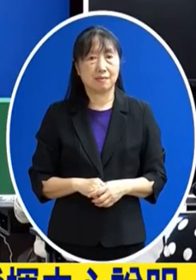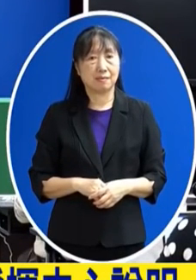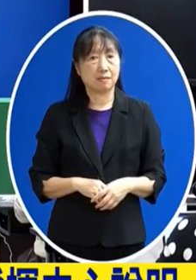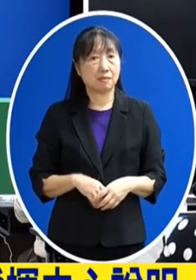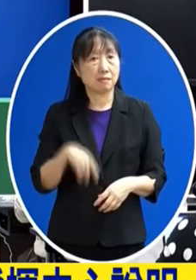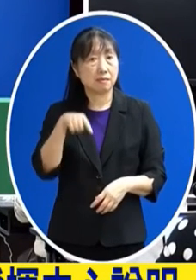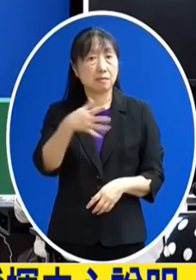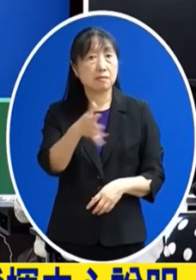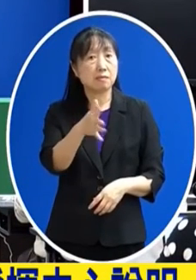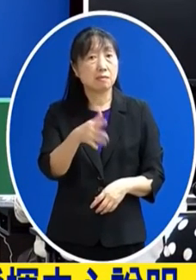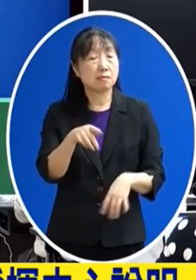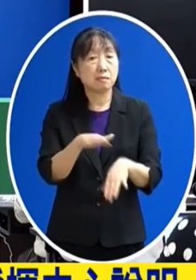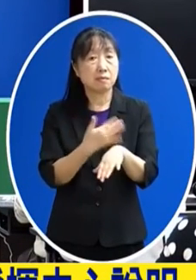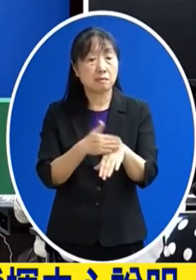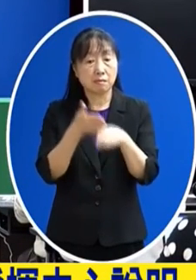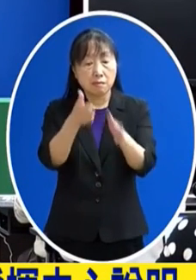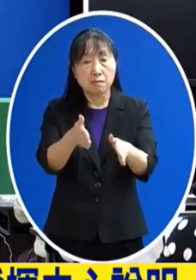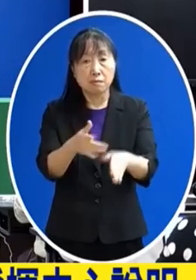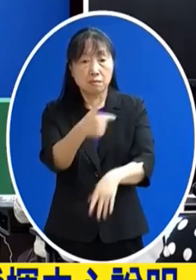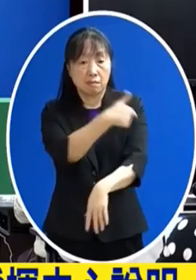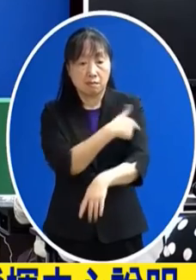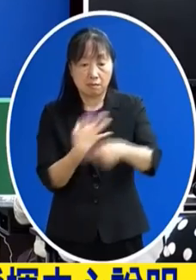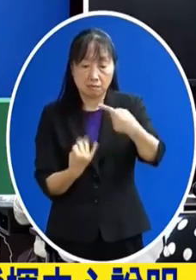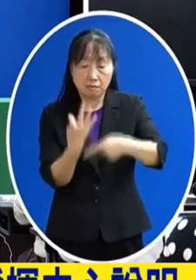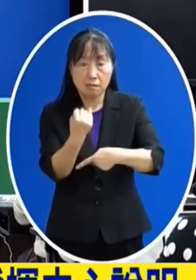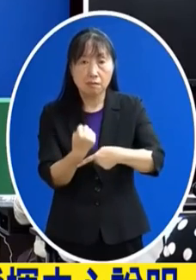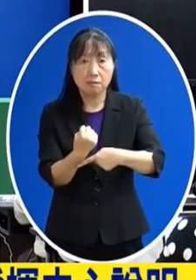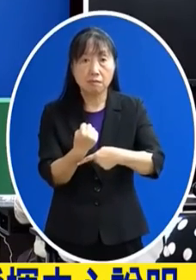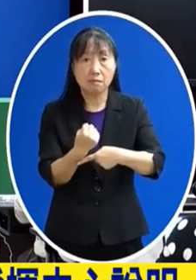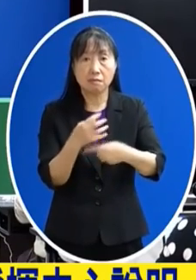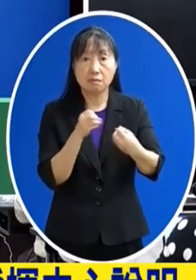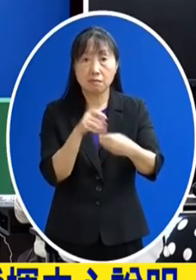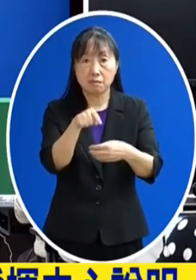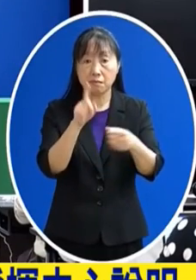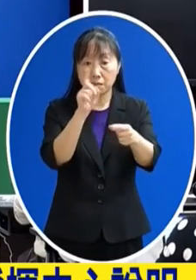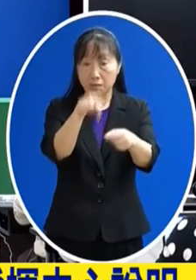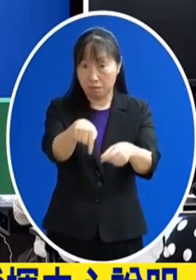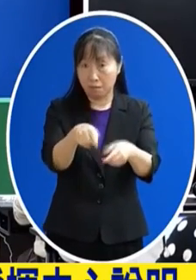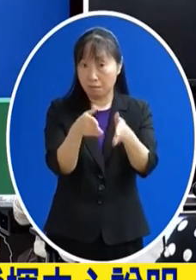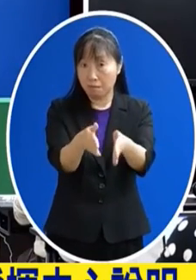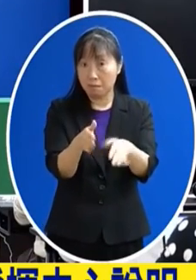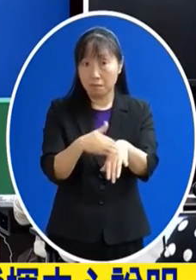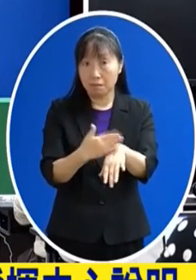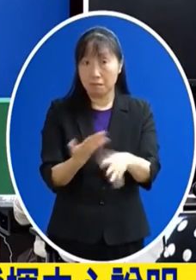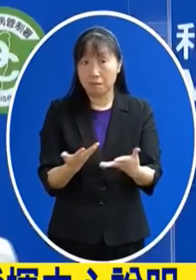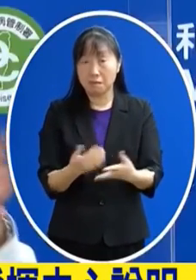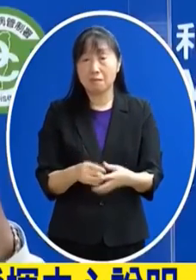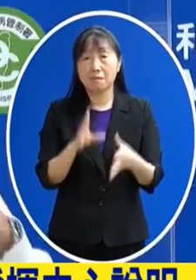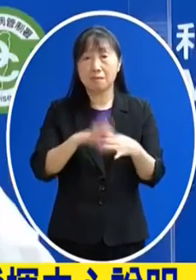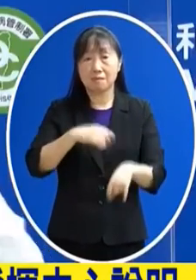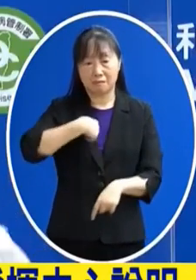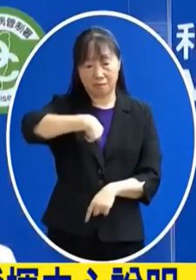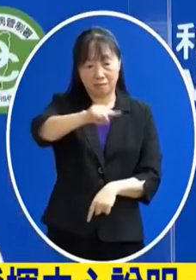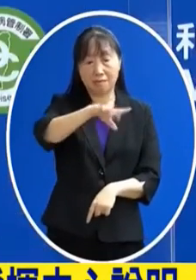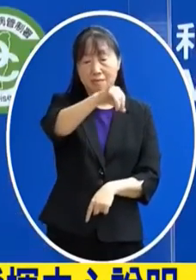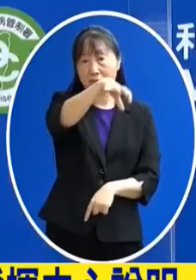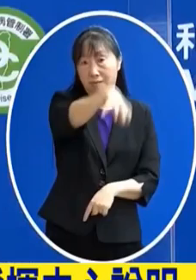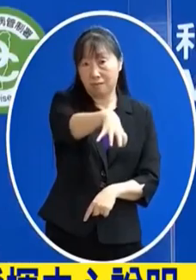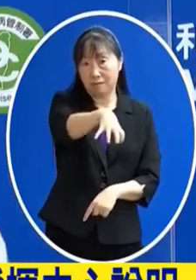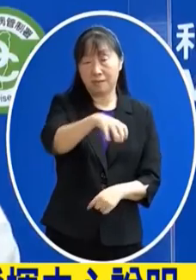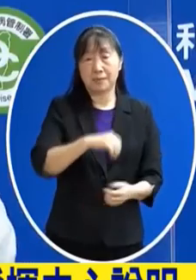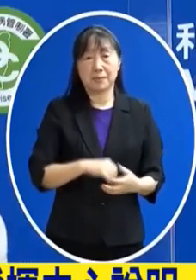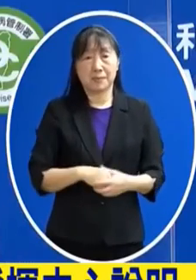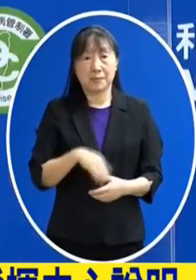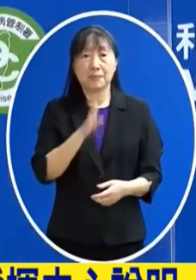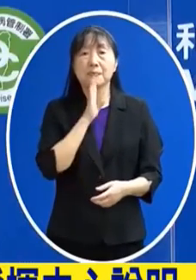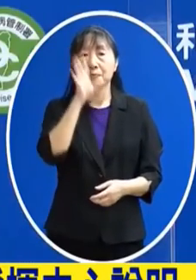主要的原因是什么呢？就是说不看疫苗的施打涵盖率的部分。 就这样，我们要去一个地方嘛，哈，那要看它